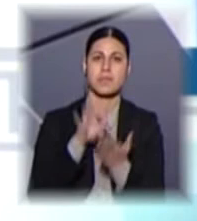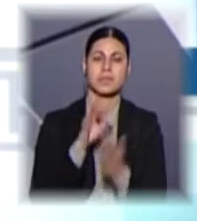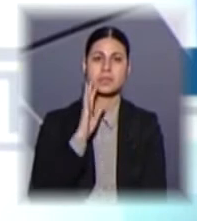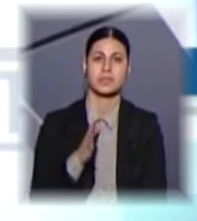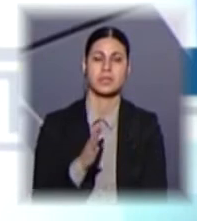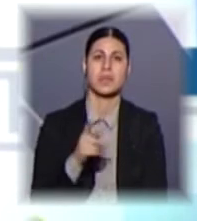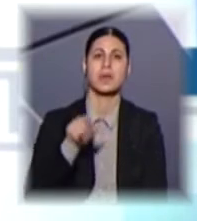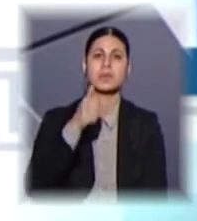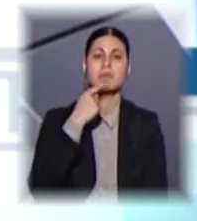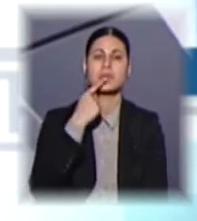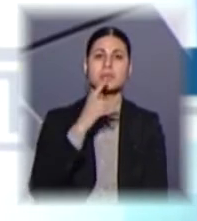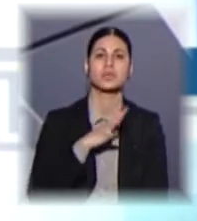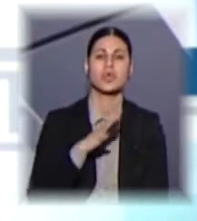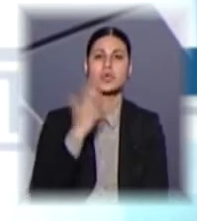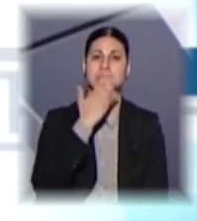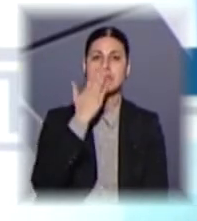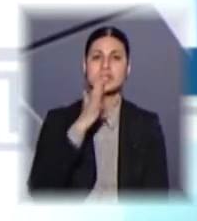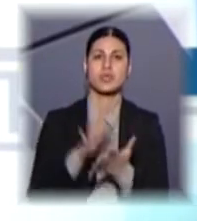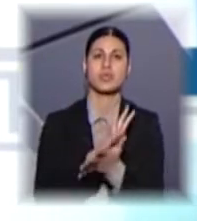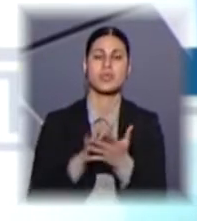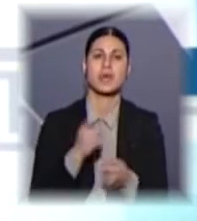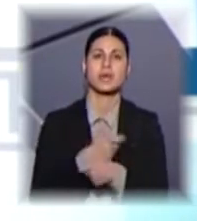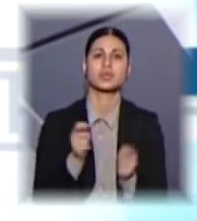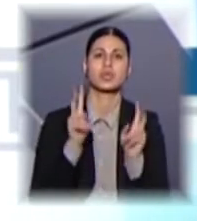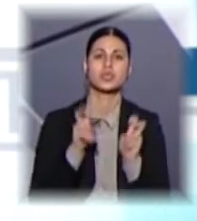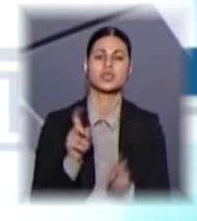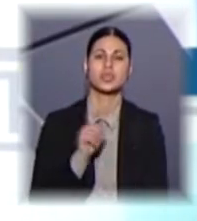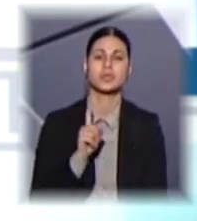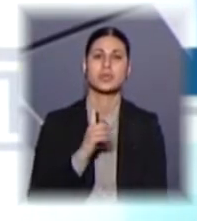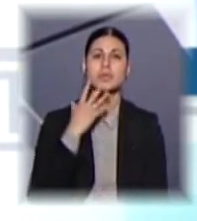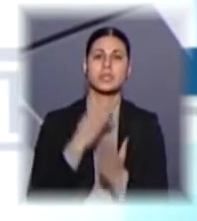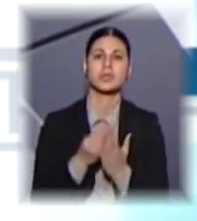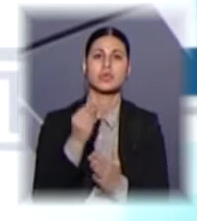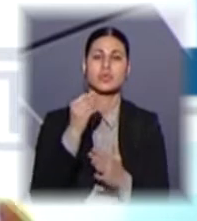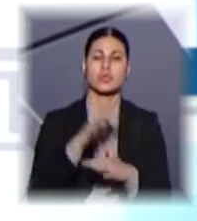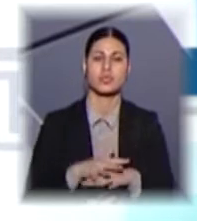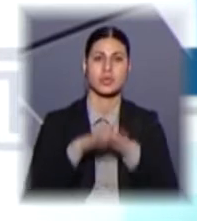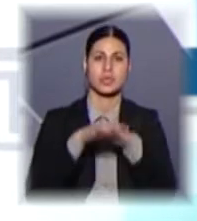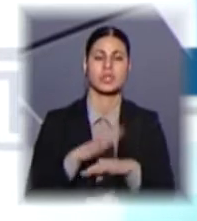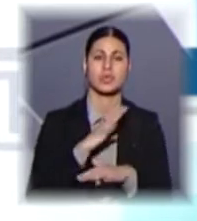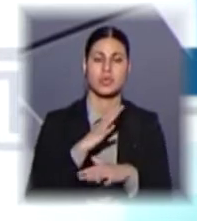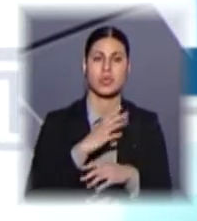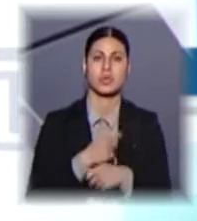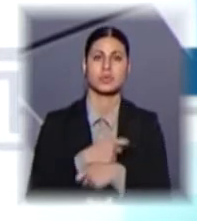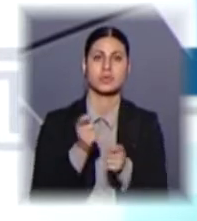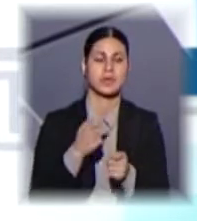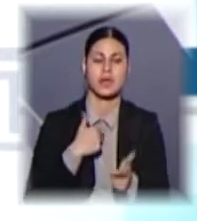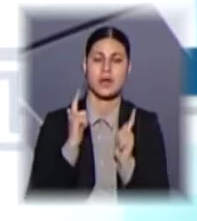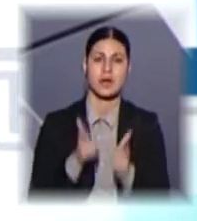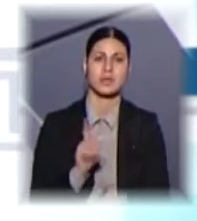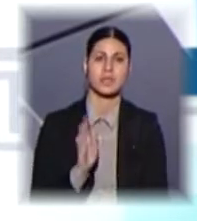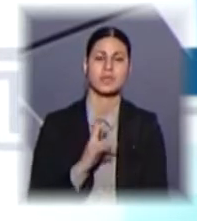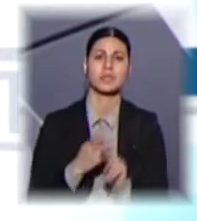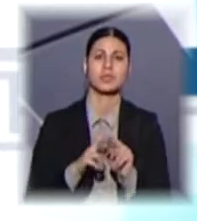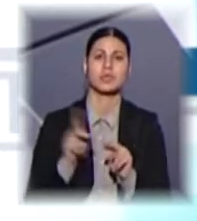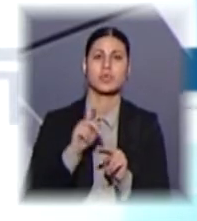თავში აღნიშნეთ, რომ უფასო სახელმძღვანელოების დარიგება ნიშნავს იმას, რომ სახელმწიფომ საკუთარი ფული დაარიგა. სახელმძღვანელოები ამას ვერ დაგეთანხმებით,